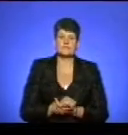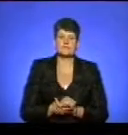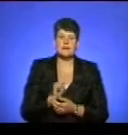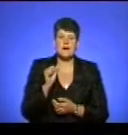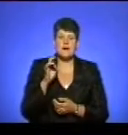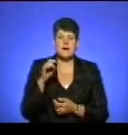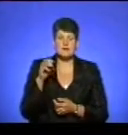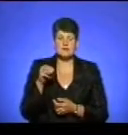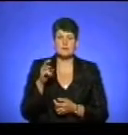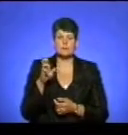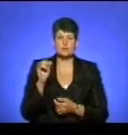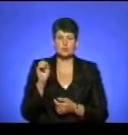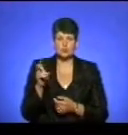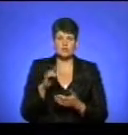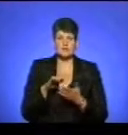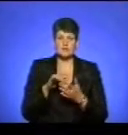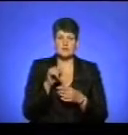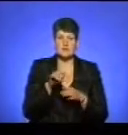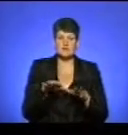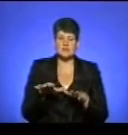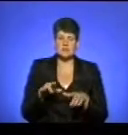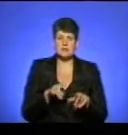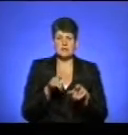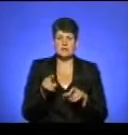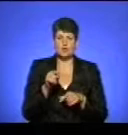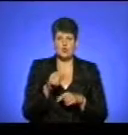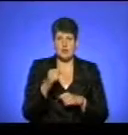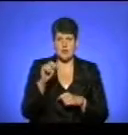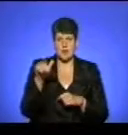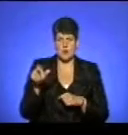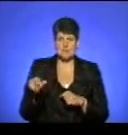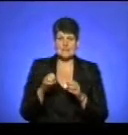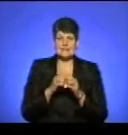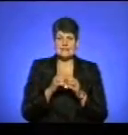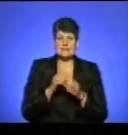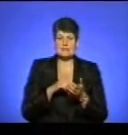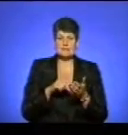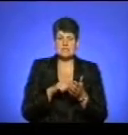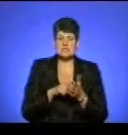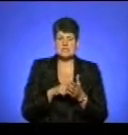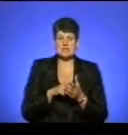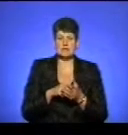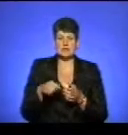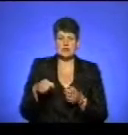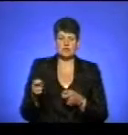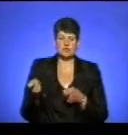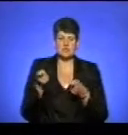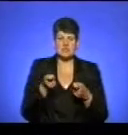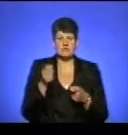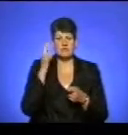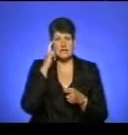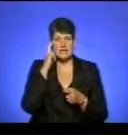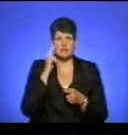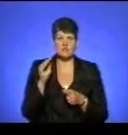Артбук подорожуватиме у ті міста, в які переселилися його герої. З 10 міст «Валіза» побувала у Києві та Житомирі.